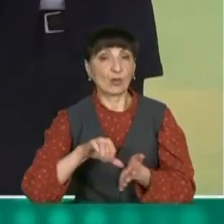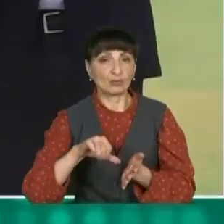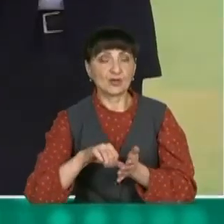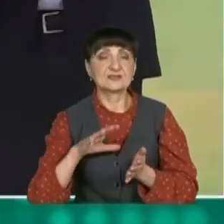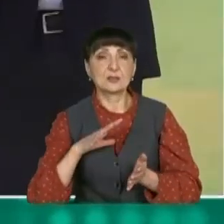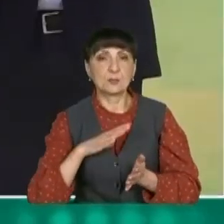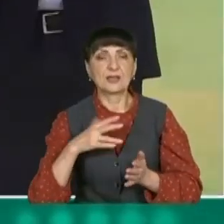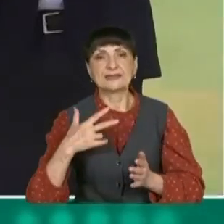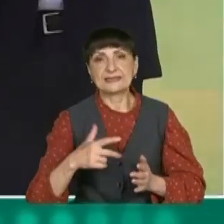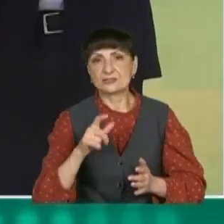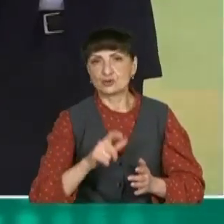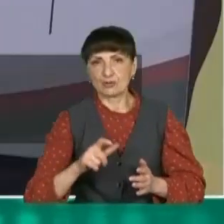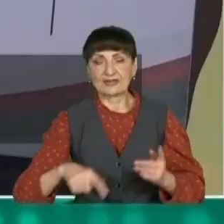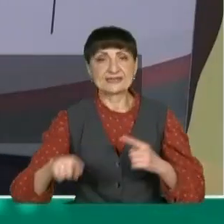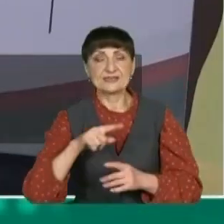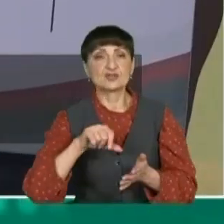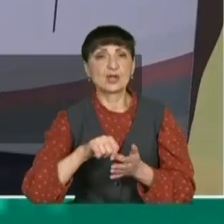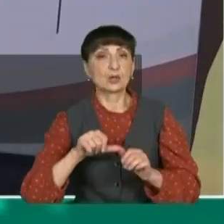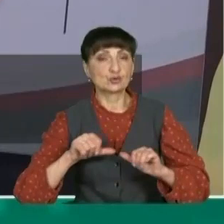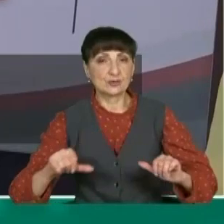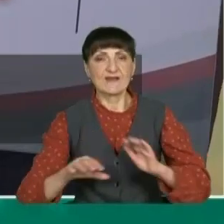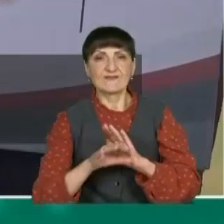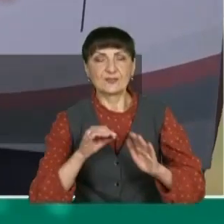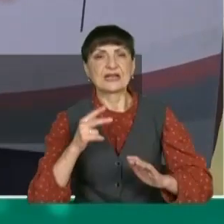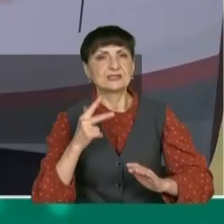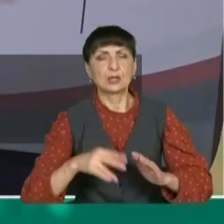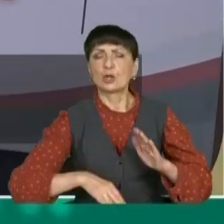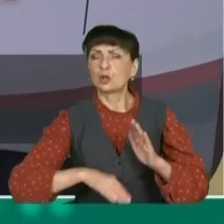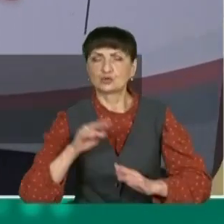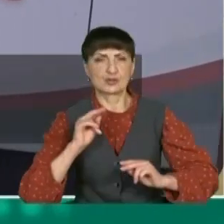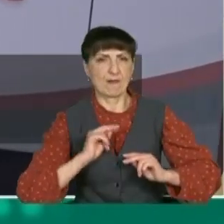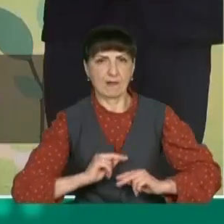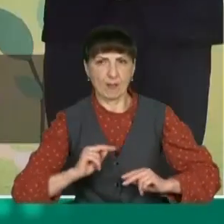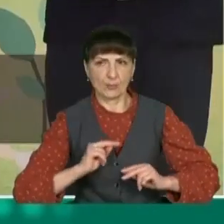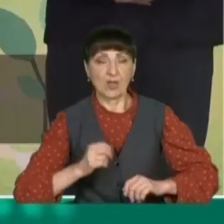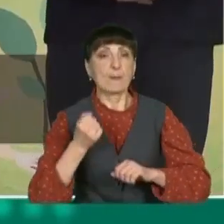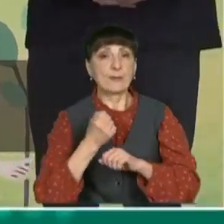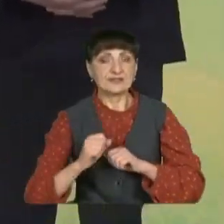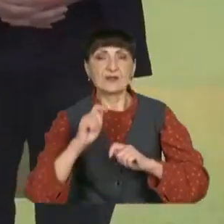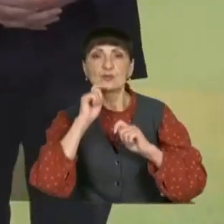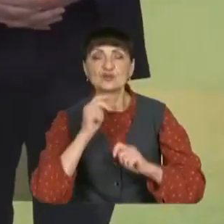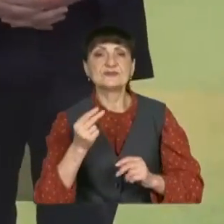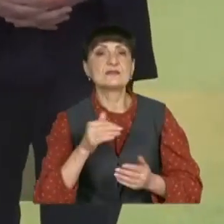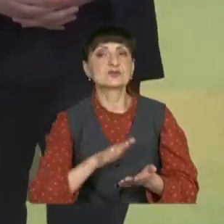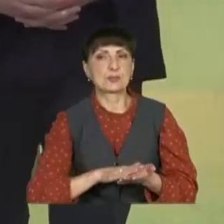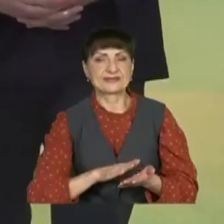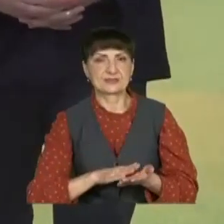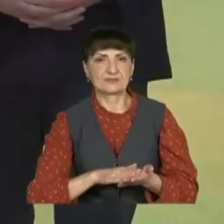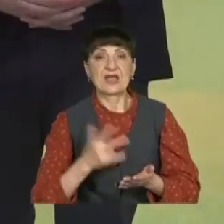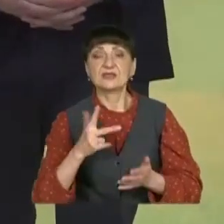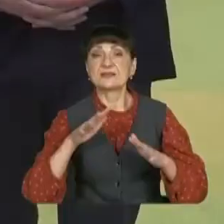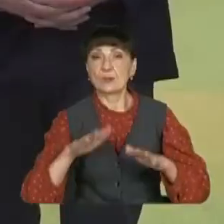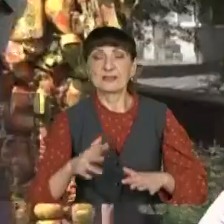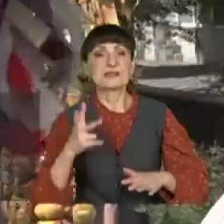подали 30 человек из них члены жюри выбрали три лучшие работы победителям вручили денежные призы За третье